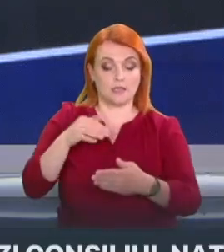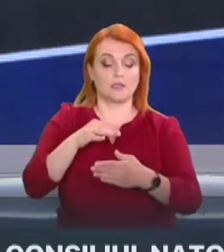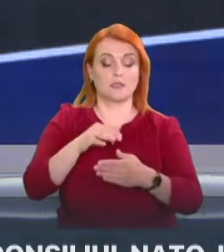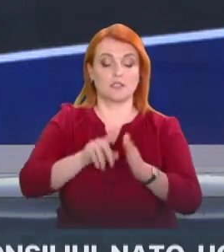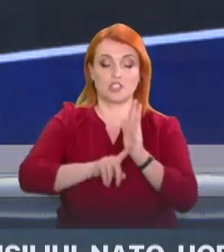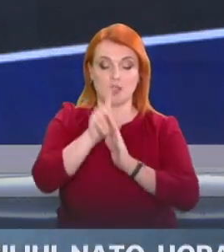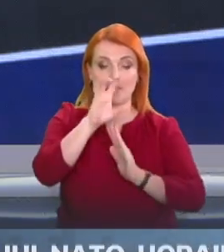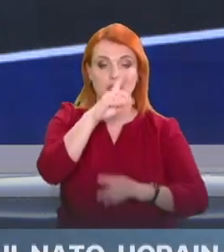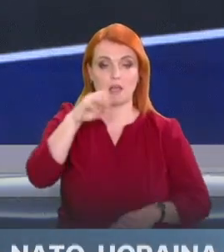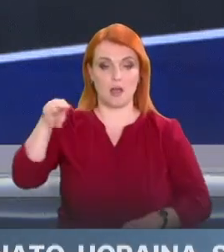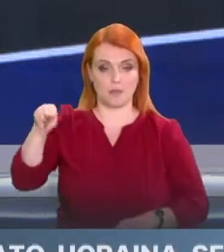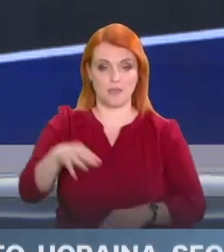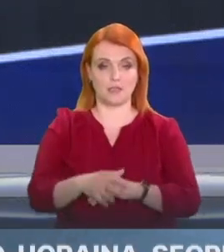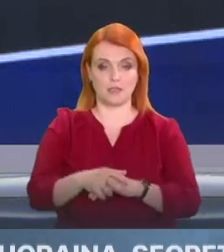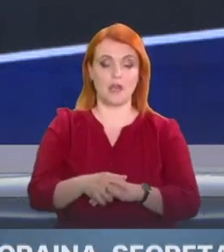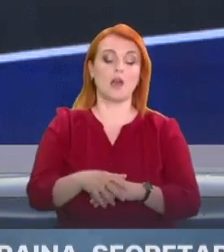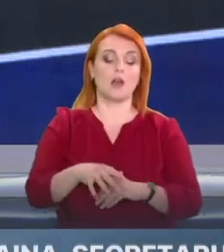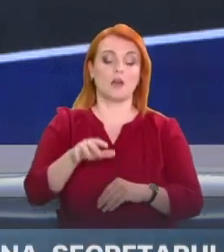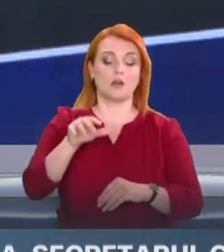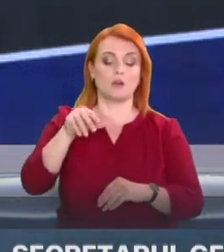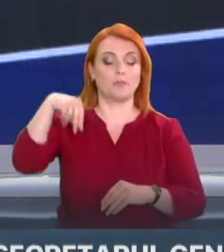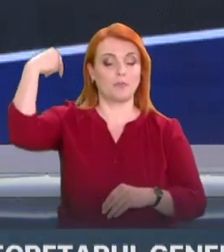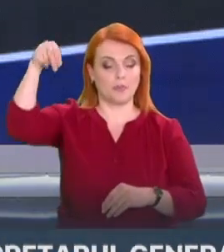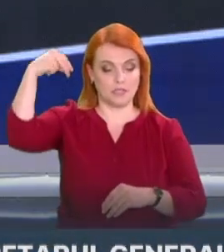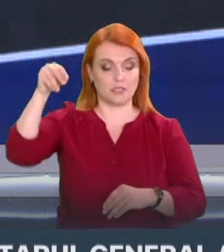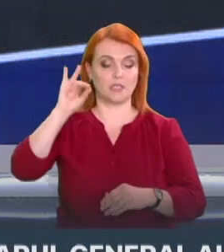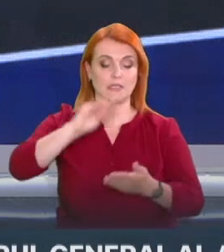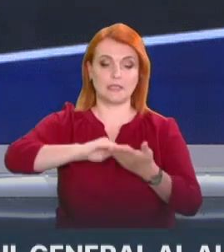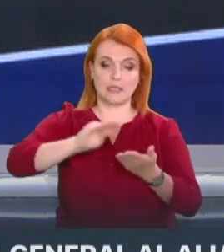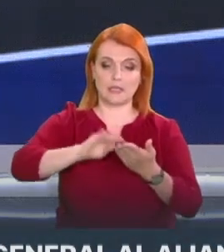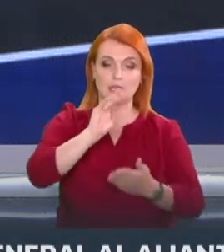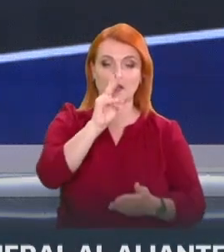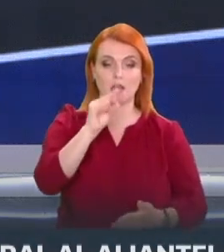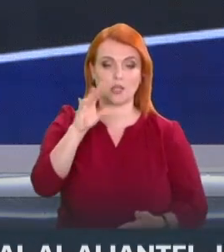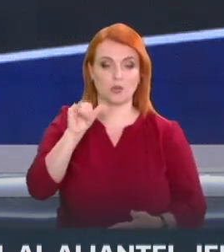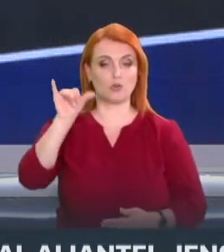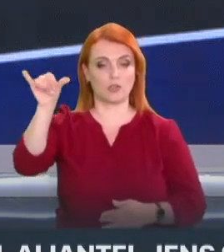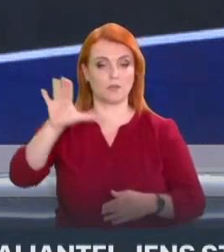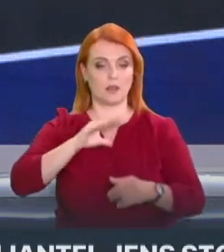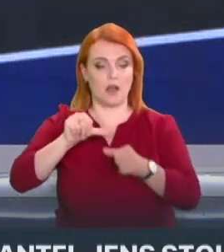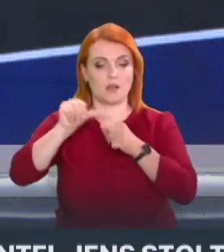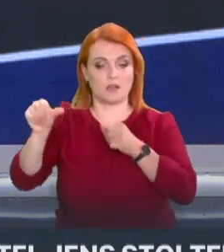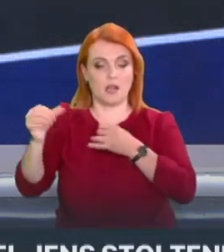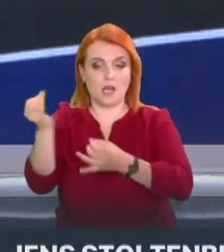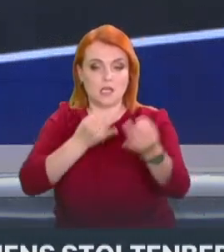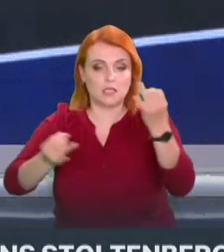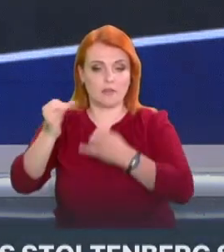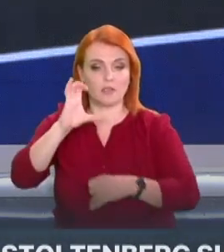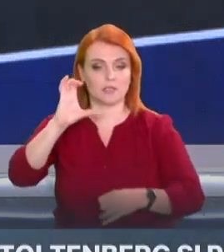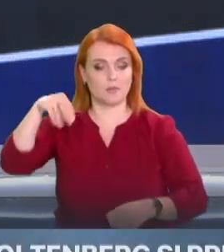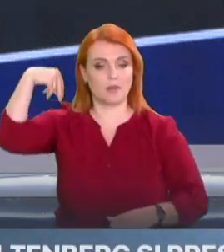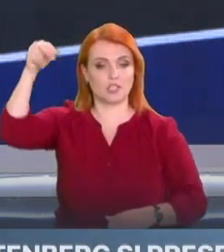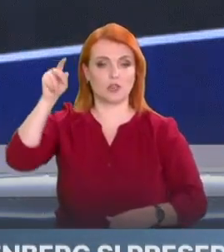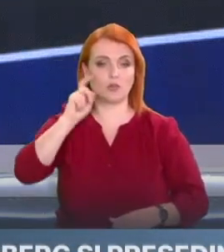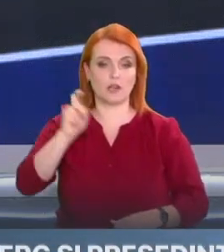Consiliului. Aliații propun un pachet multianual pentru modernizarea forțelor armate ucrainene și renunță la planul de